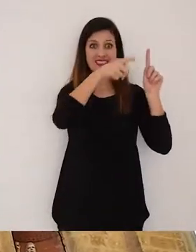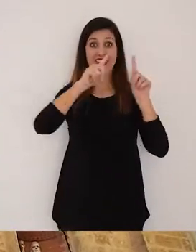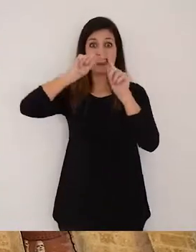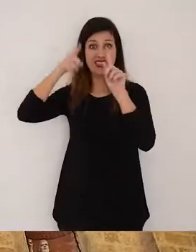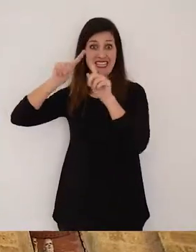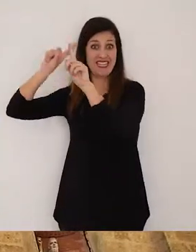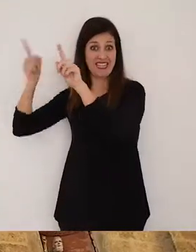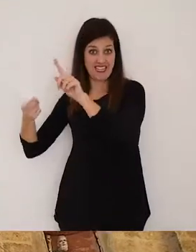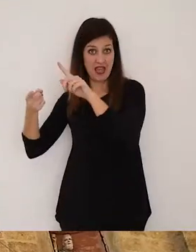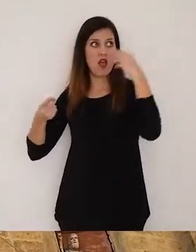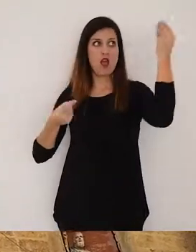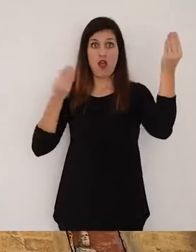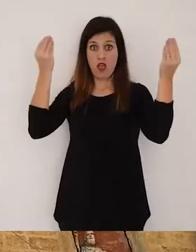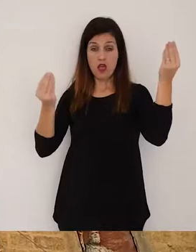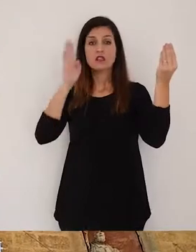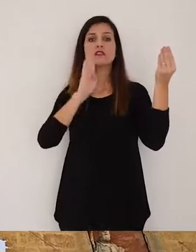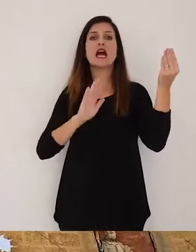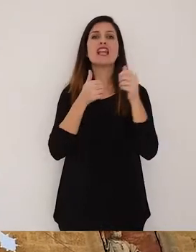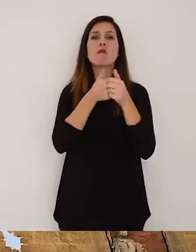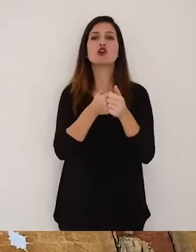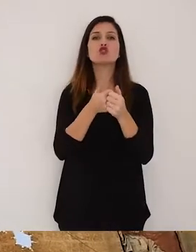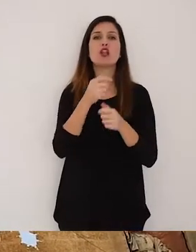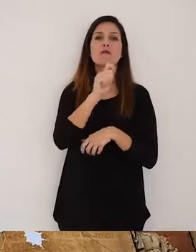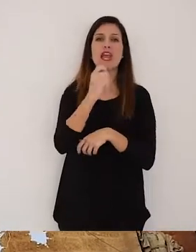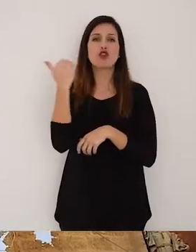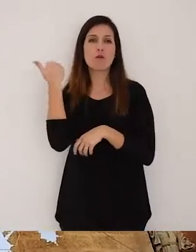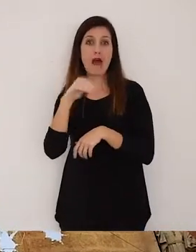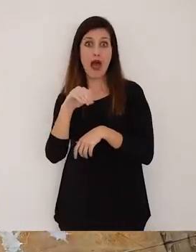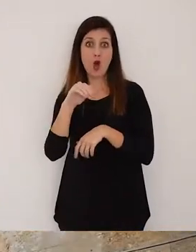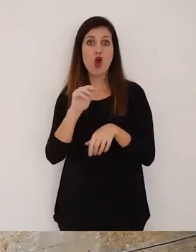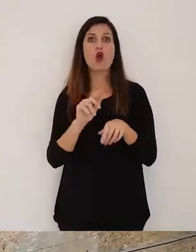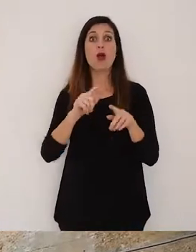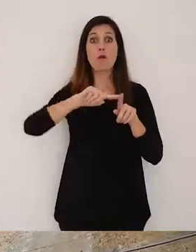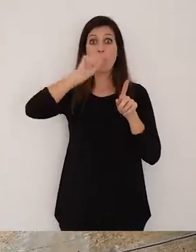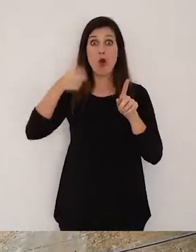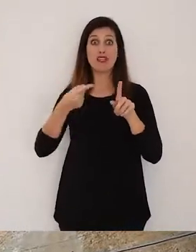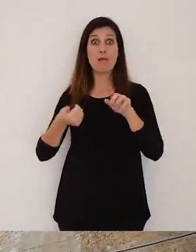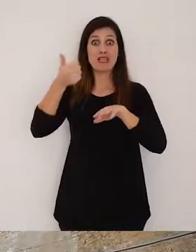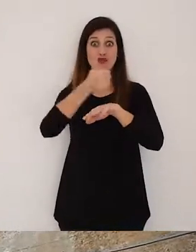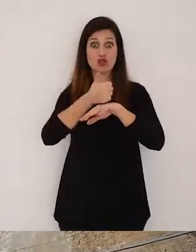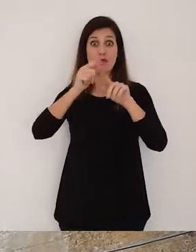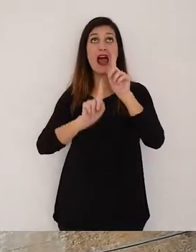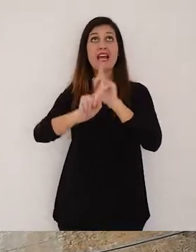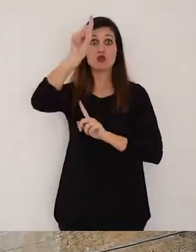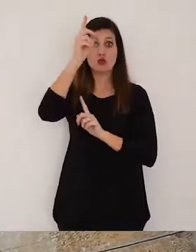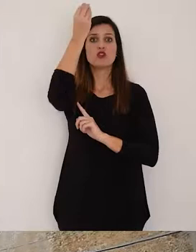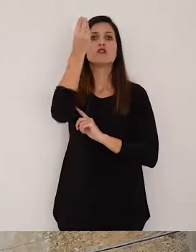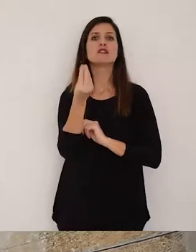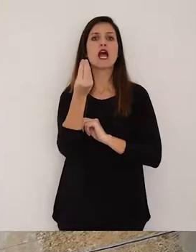santi apostoli Pietro e Paolo, e dall'effigie di San Vincenzo che sovrasta la monumentale porta principale.